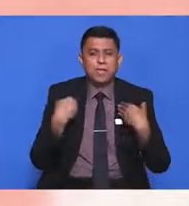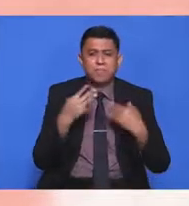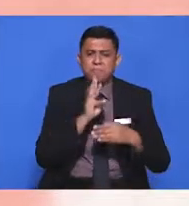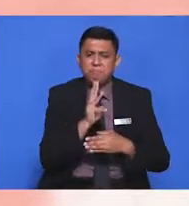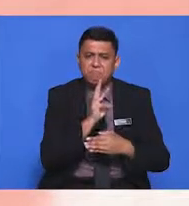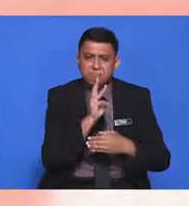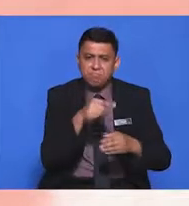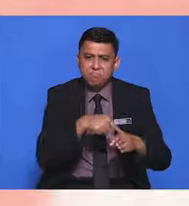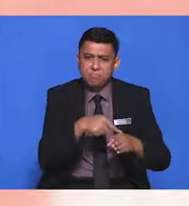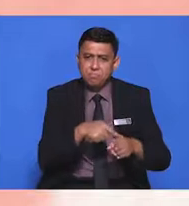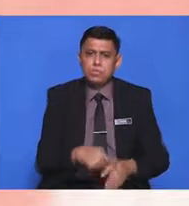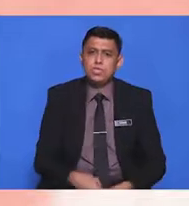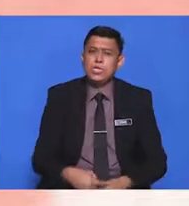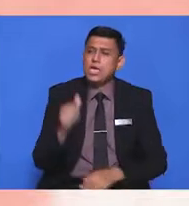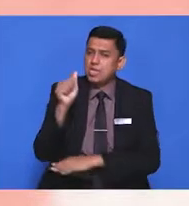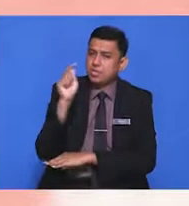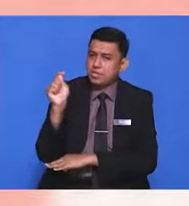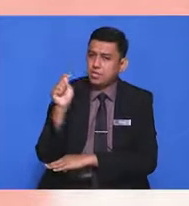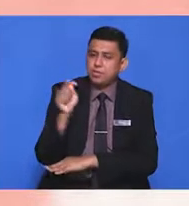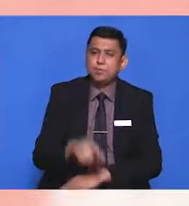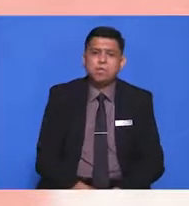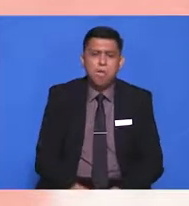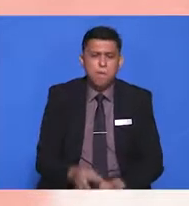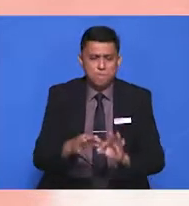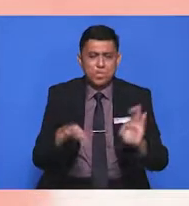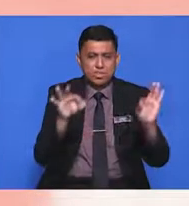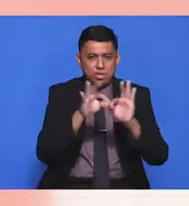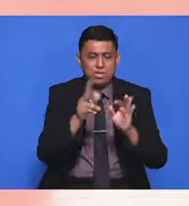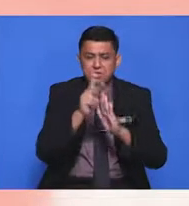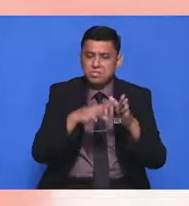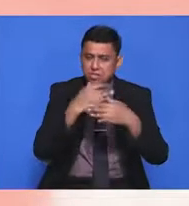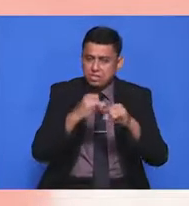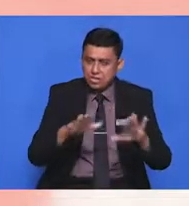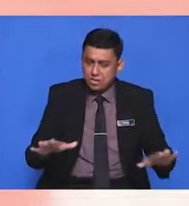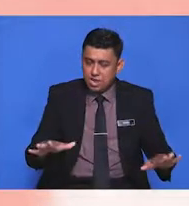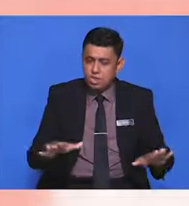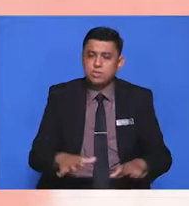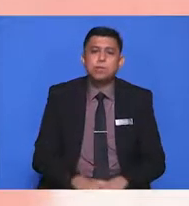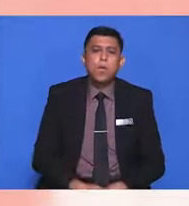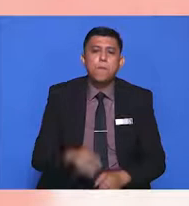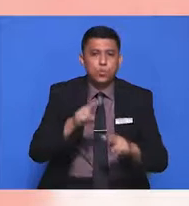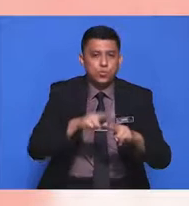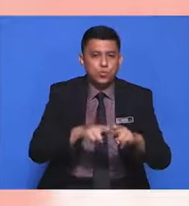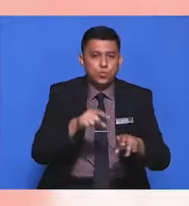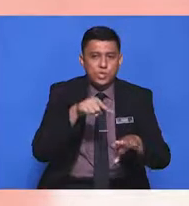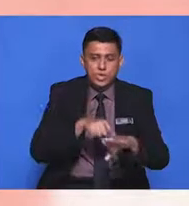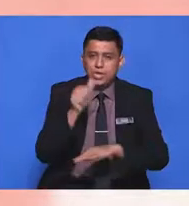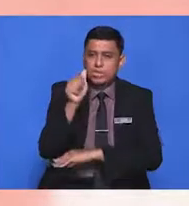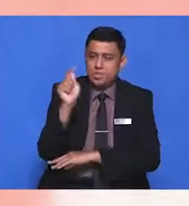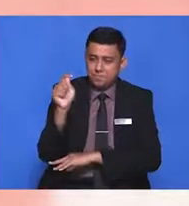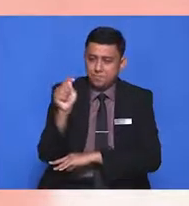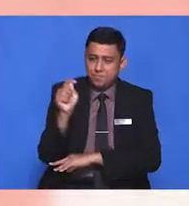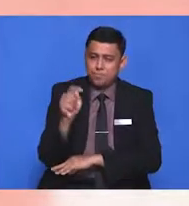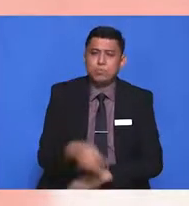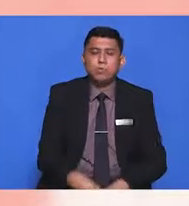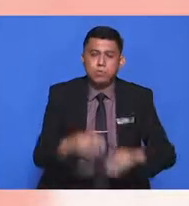buminya. Sungai dan tasik ini sangat penting kepada kesejahteraan penduduk di Asia Tenggara. Cikgu akan